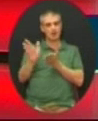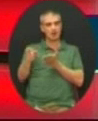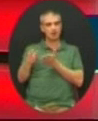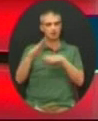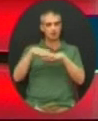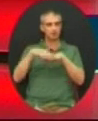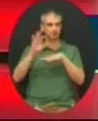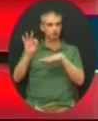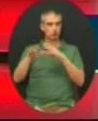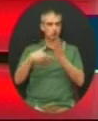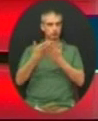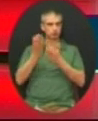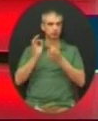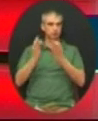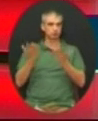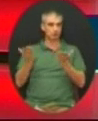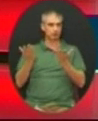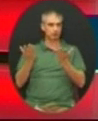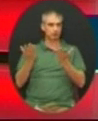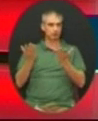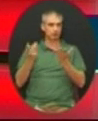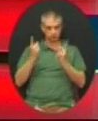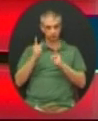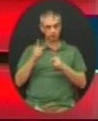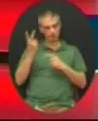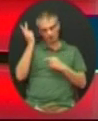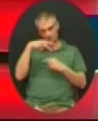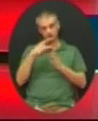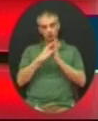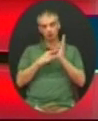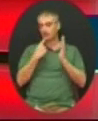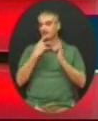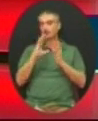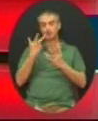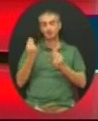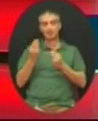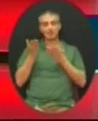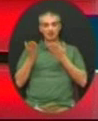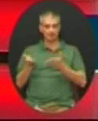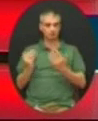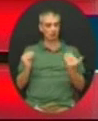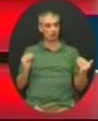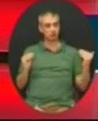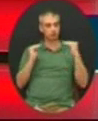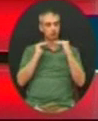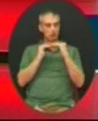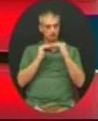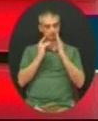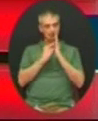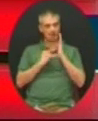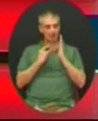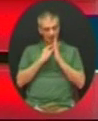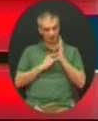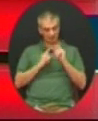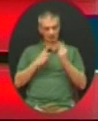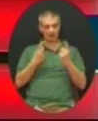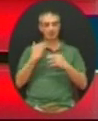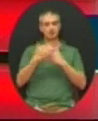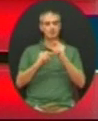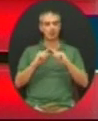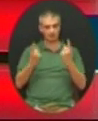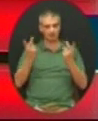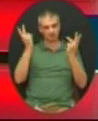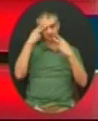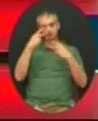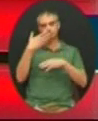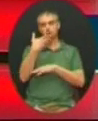את התפקיד שלו כיועץ משפטי, שצריך לפרש את החוק ולהגיד אם המהלך הזה תואם חקיקה אחרת, מהלכים אחרים,